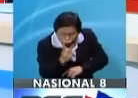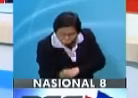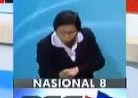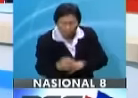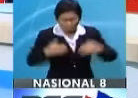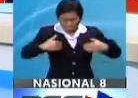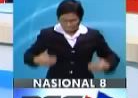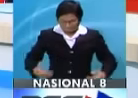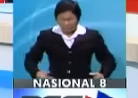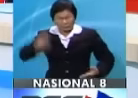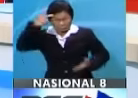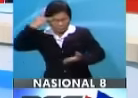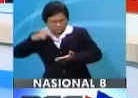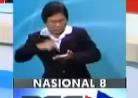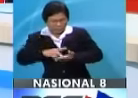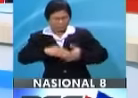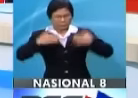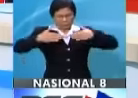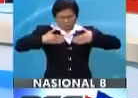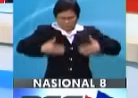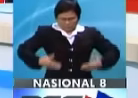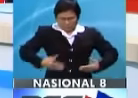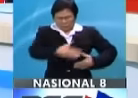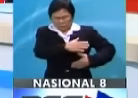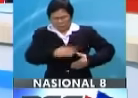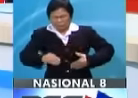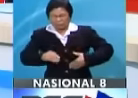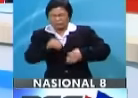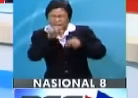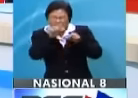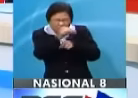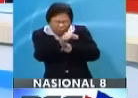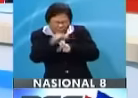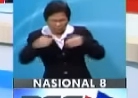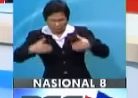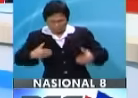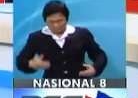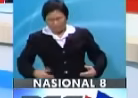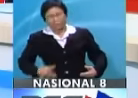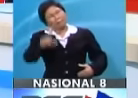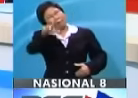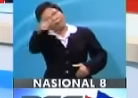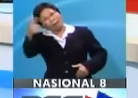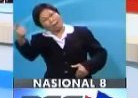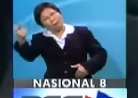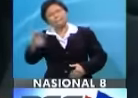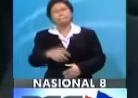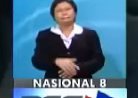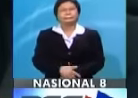yang dikenal pasti merupakan bahagian dada dan beberapa cebisan anggota lain.